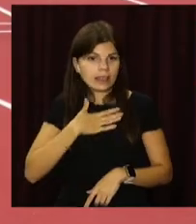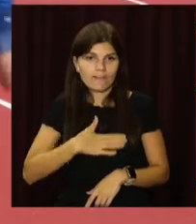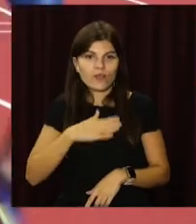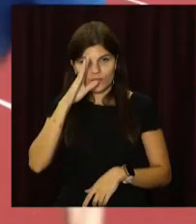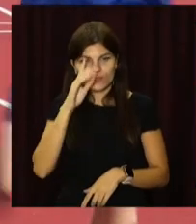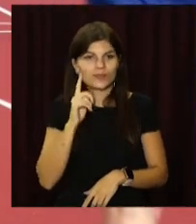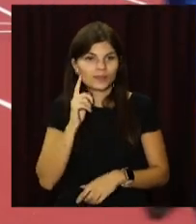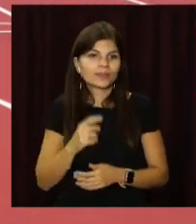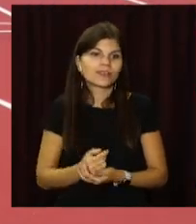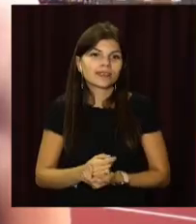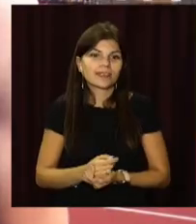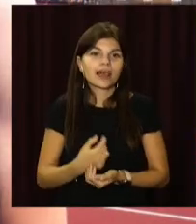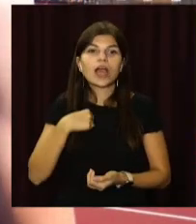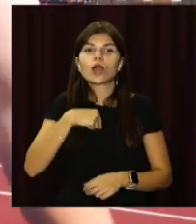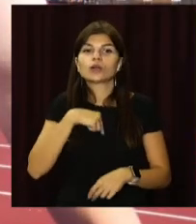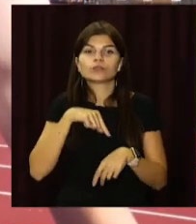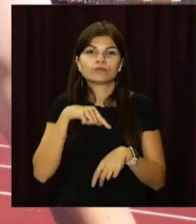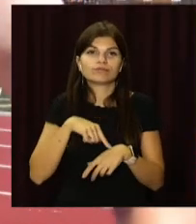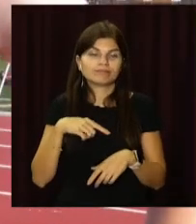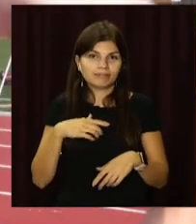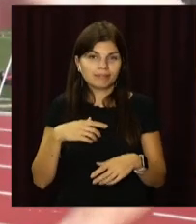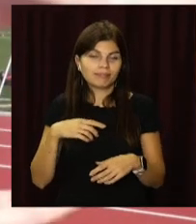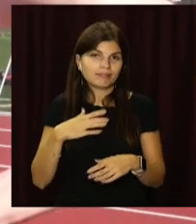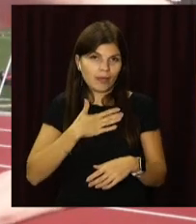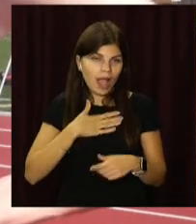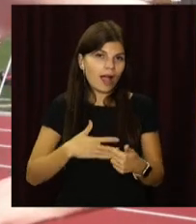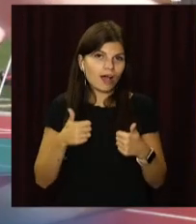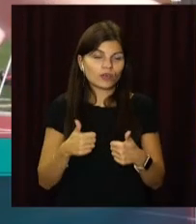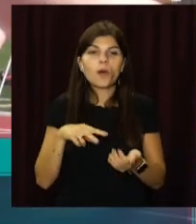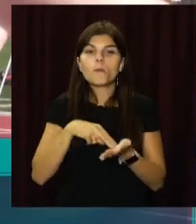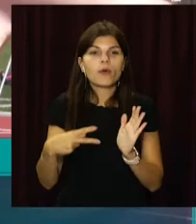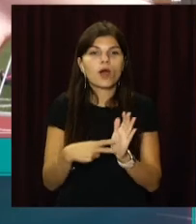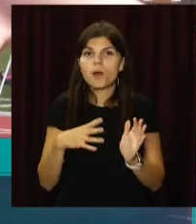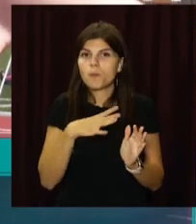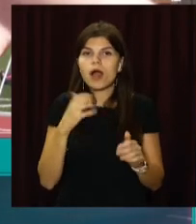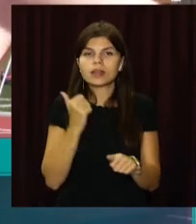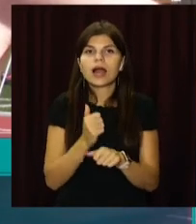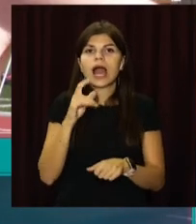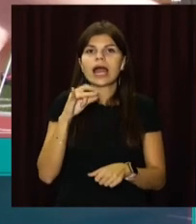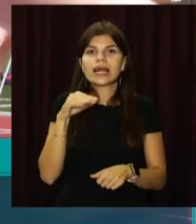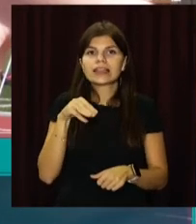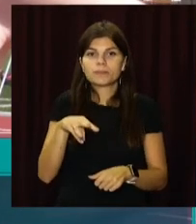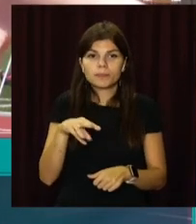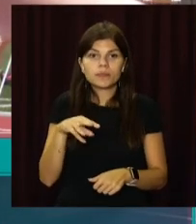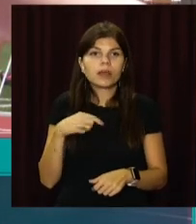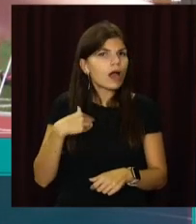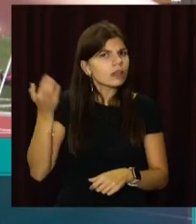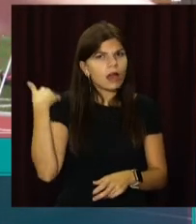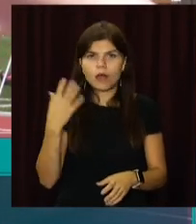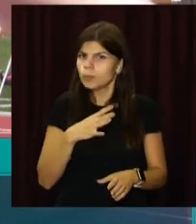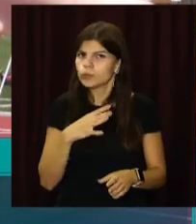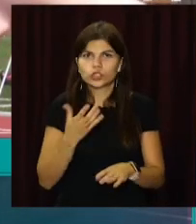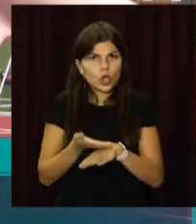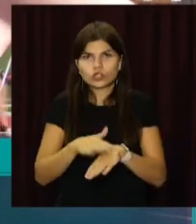юнак. Впечатлення дуже хороше, тому що план був определеного ритму, який я не мог виконати достатньо довго.